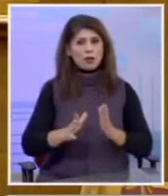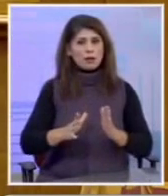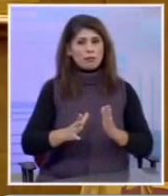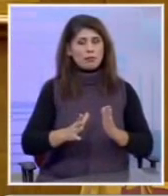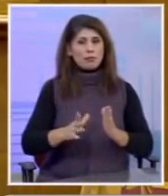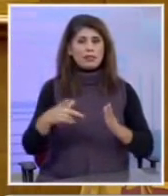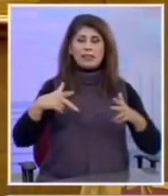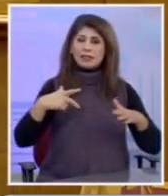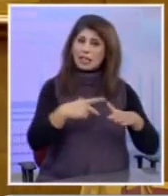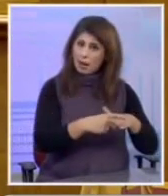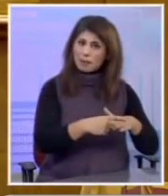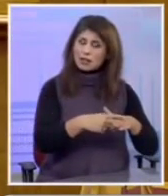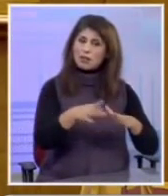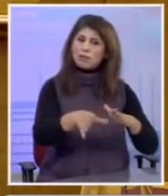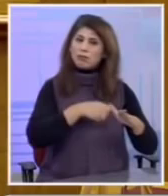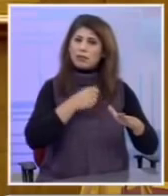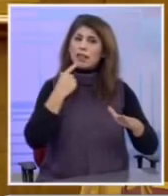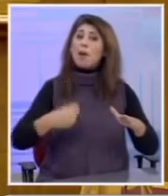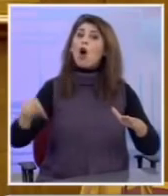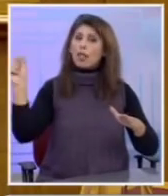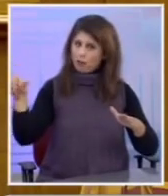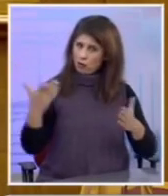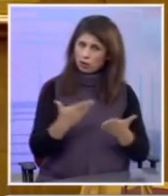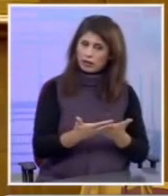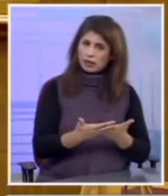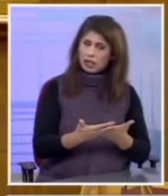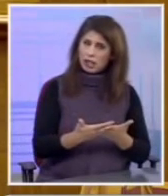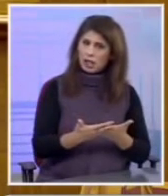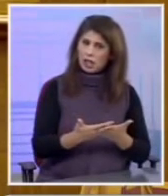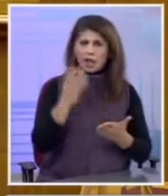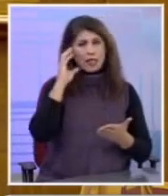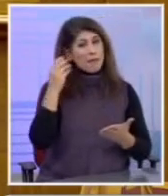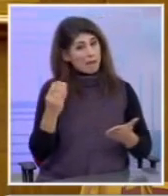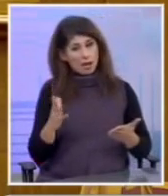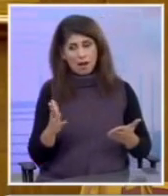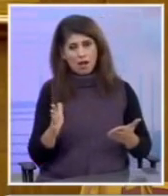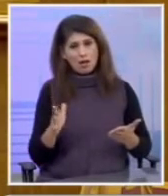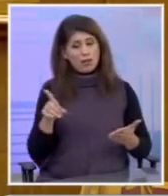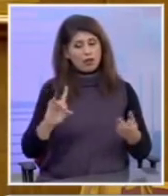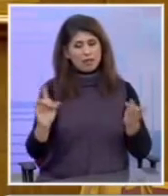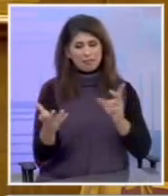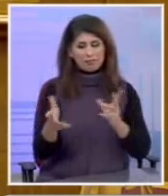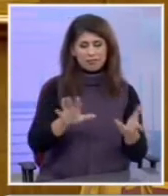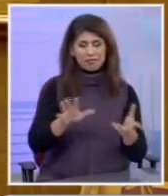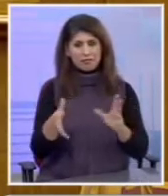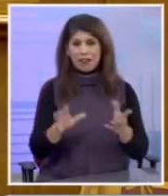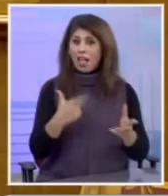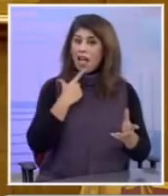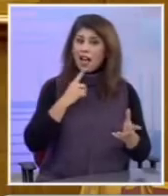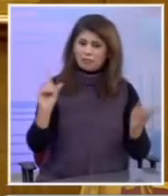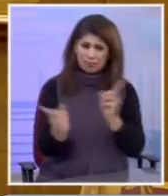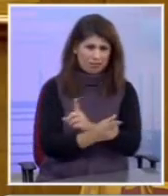κρατικοποίηση των τραπεζών και αρνήθηκε. Αυτό είχατε προτείνει. Διότι εδώ υπάρχει μια αντίφαση, μεγάλη